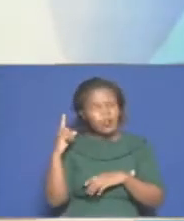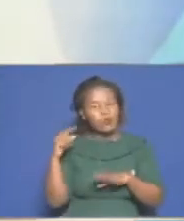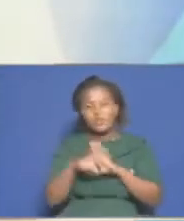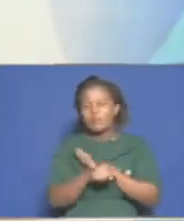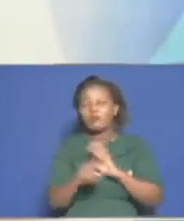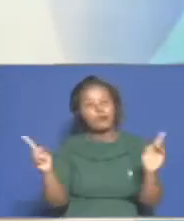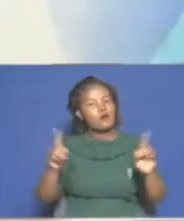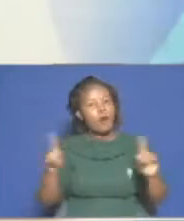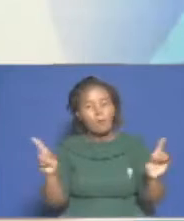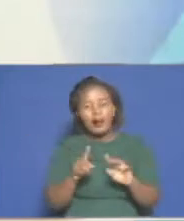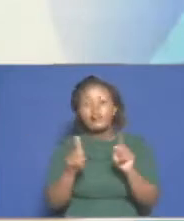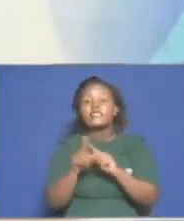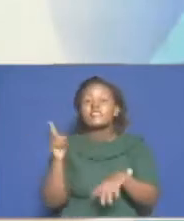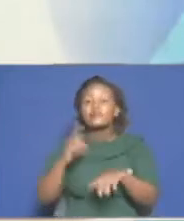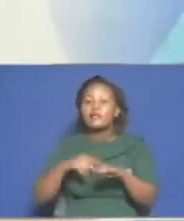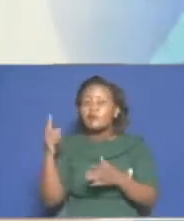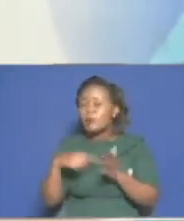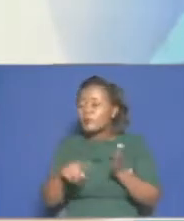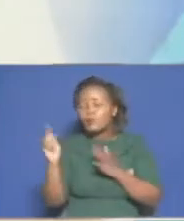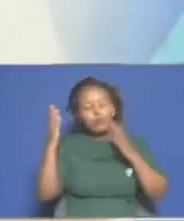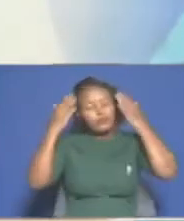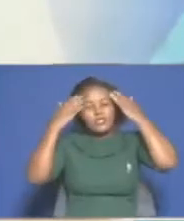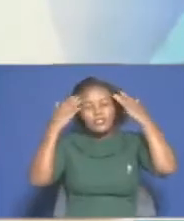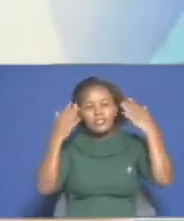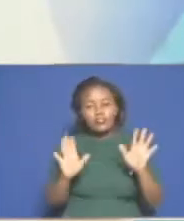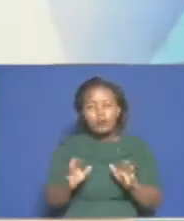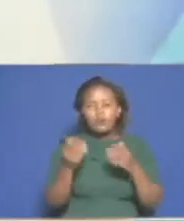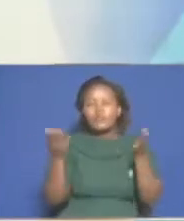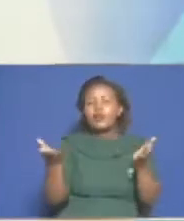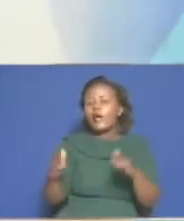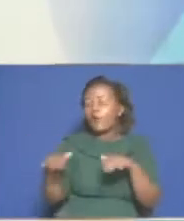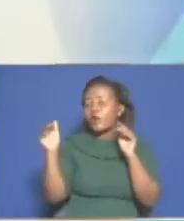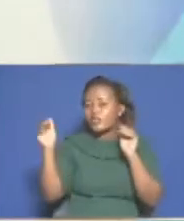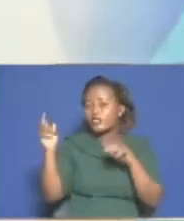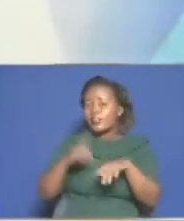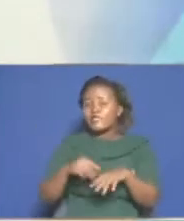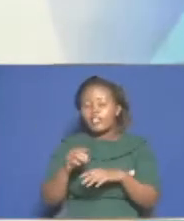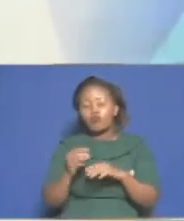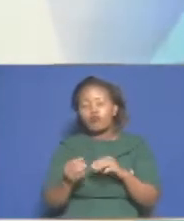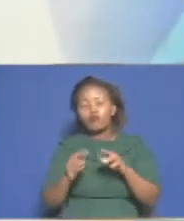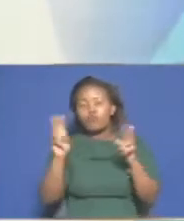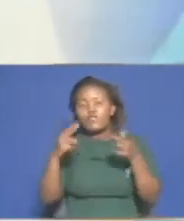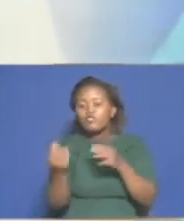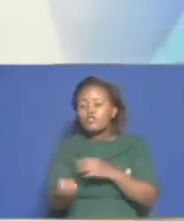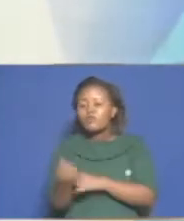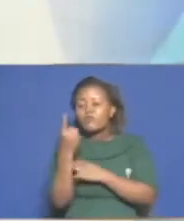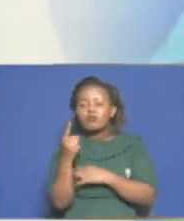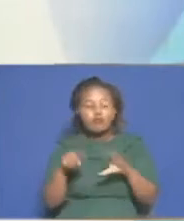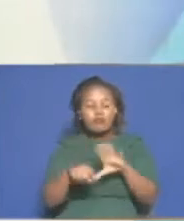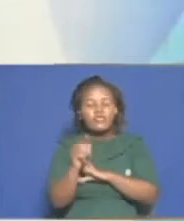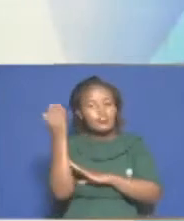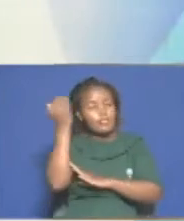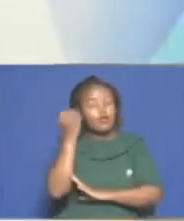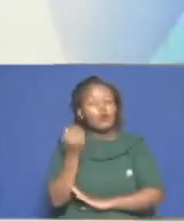wakati hata ilikuwa inapita hawakuwa wanajua. So wanangoje ile mtu ana raise an issue ndio wanakimbia wanasema hii ina hujumu. Wangekuwa wame